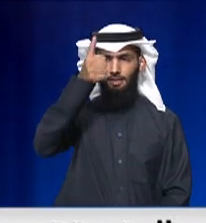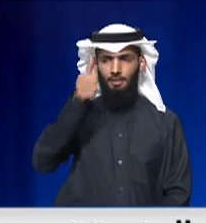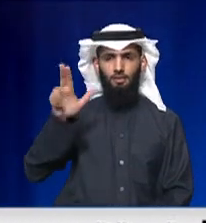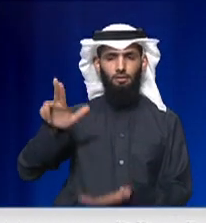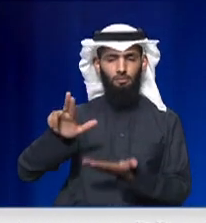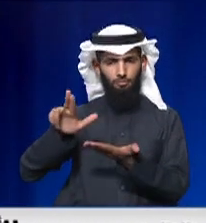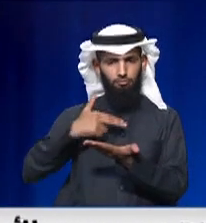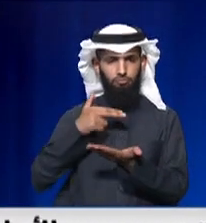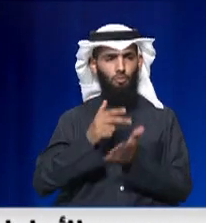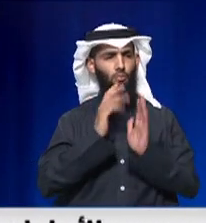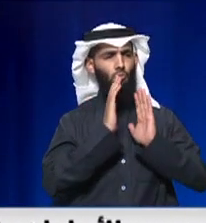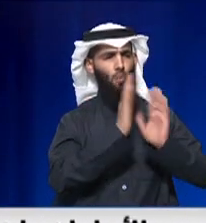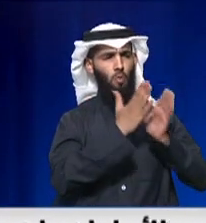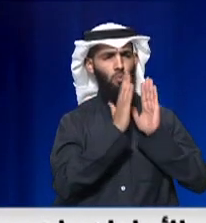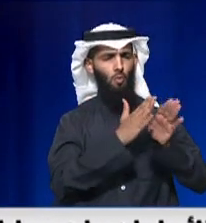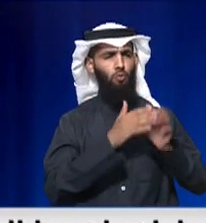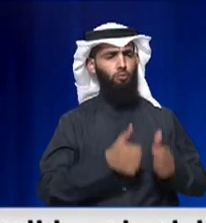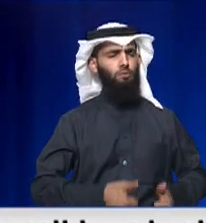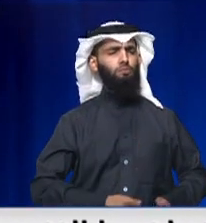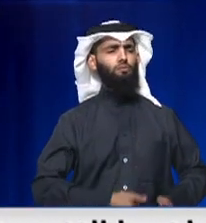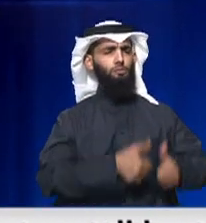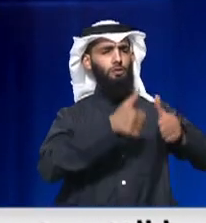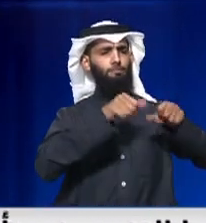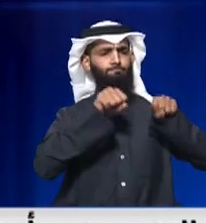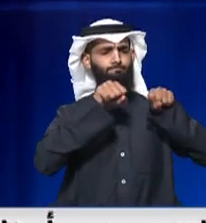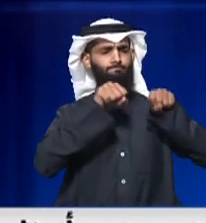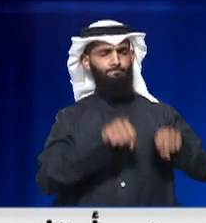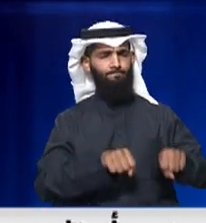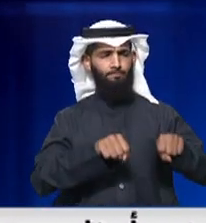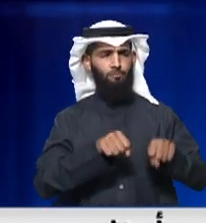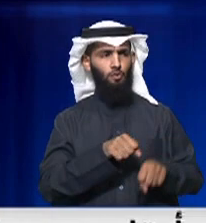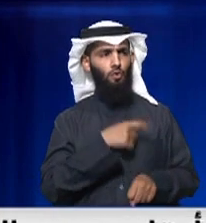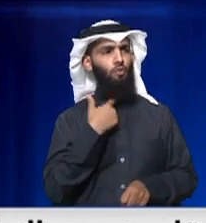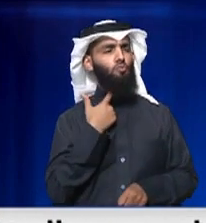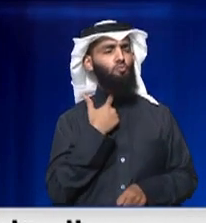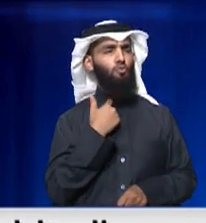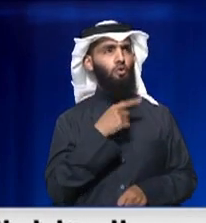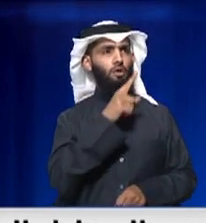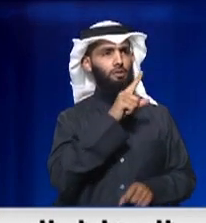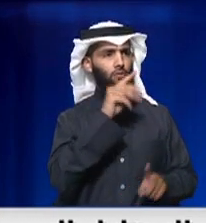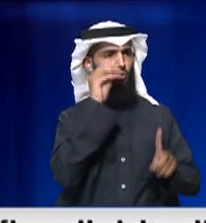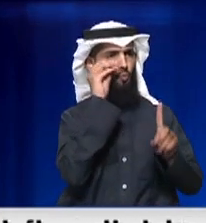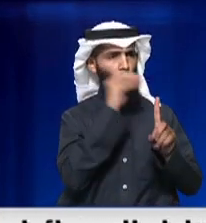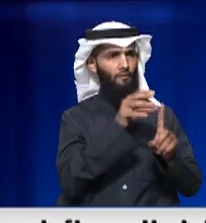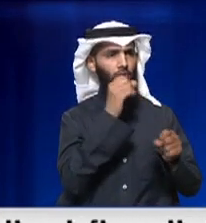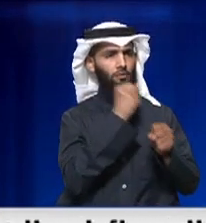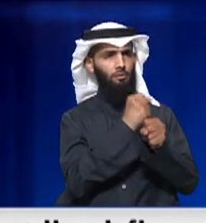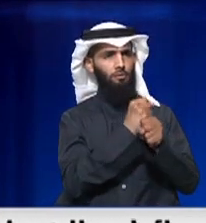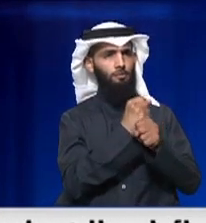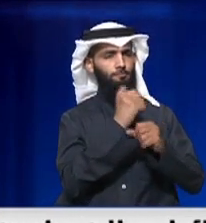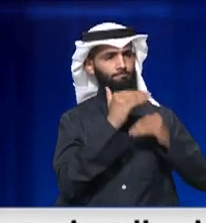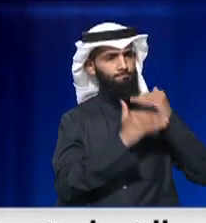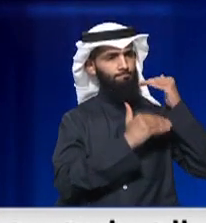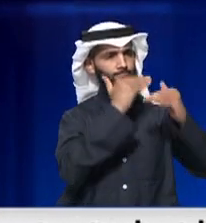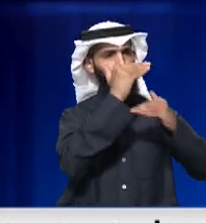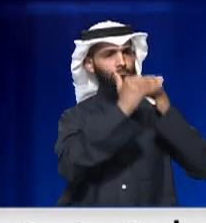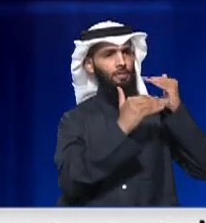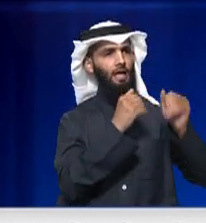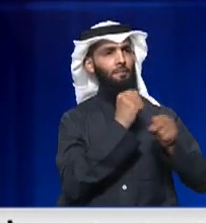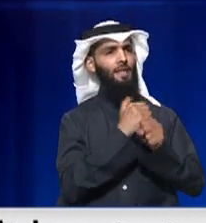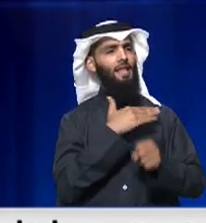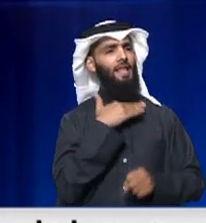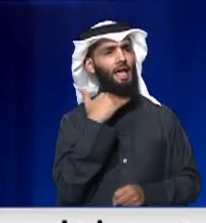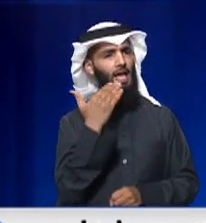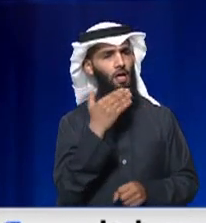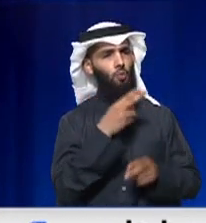رعاه الله بمناسبه توليه مقاليد الحكم متمنيه للسمو حفظه الله كل التوفيق لمواصله مسيره الخير والنماء